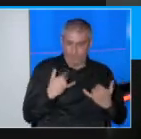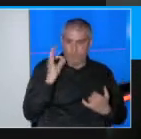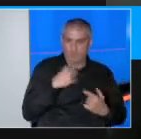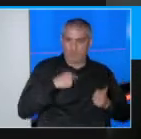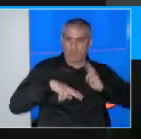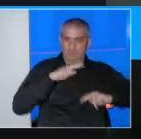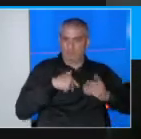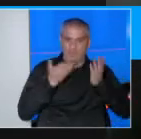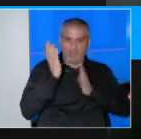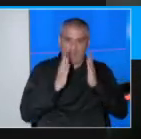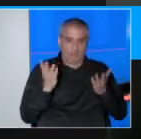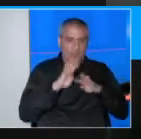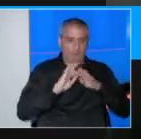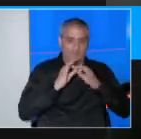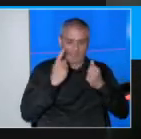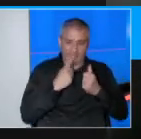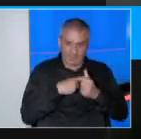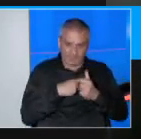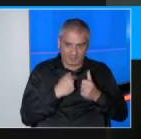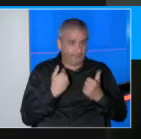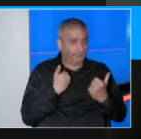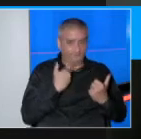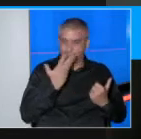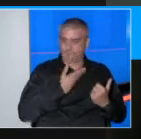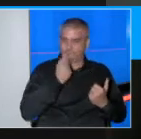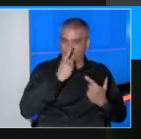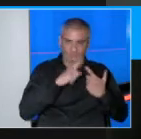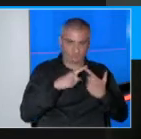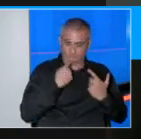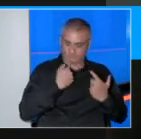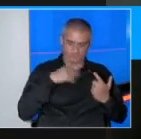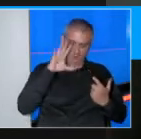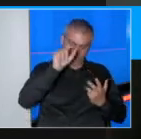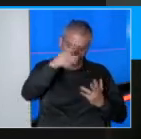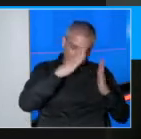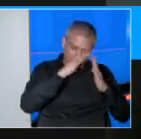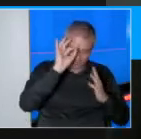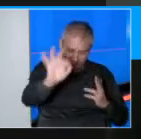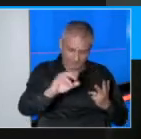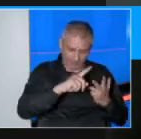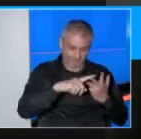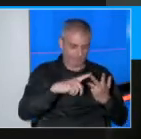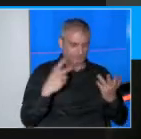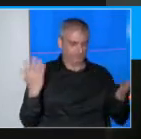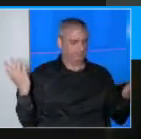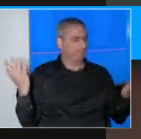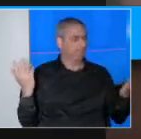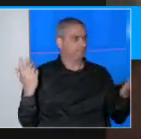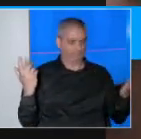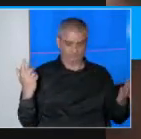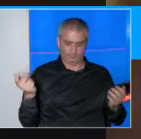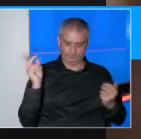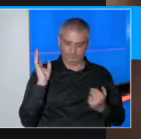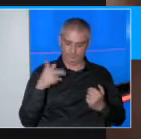סובלת מאלימות ברשת. אני אוימתי, אמרו לי, אנחנו נגיע אלייך הביתה. אז צריך גם כאן